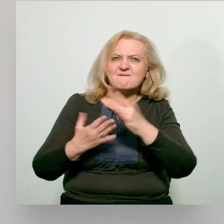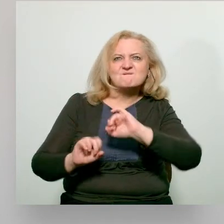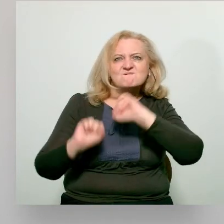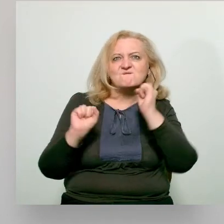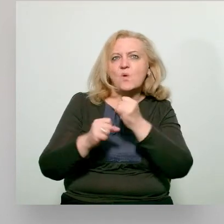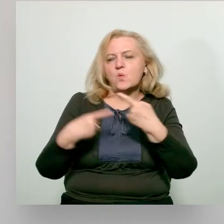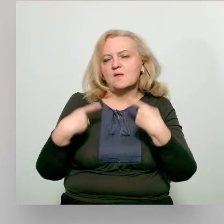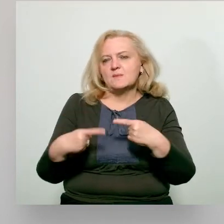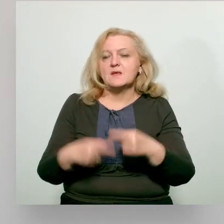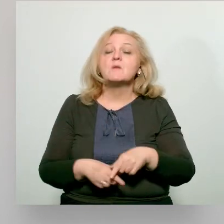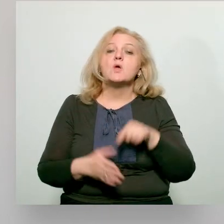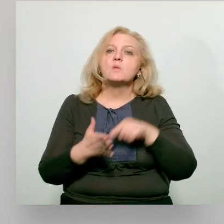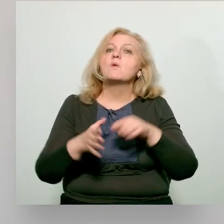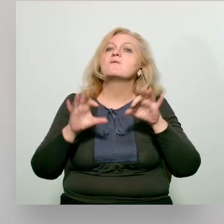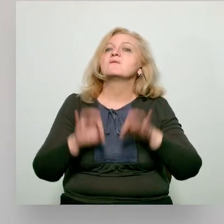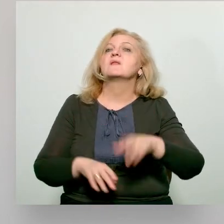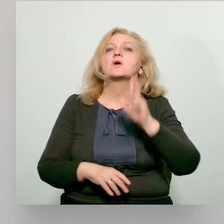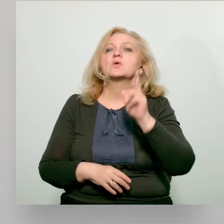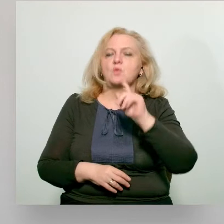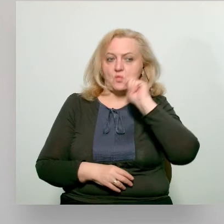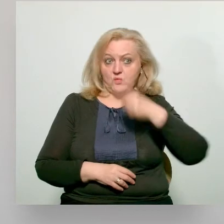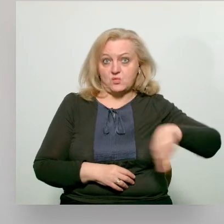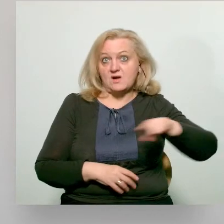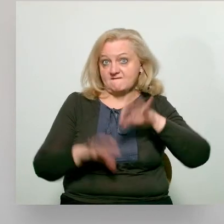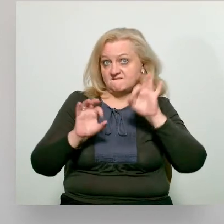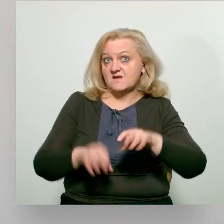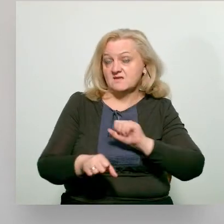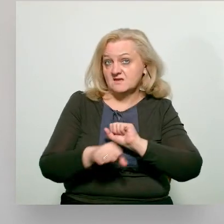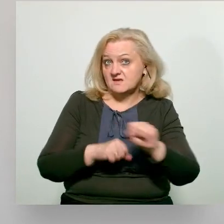jest winą naszych historyków, jest to naszą ukraińską winą,